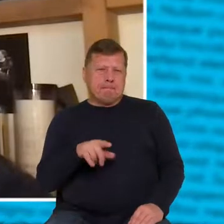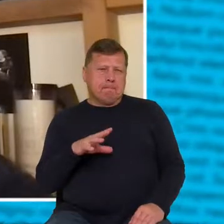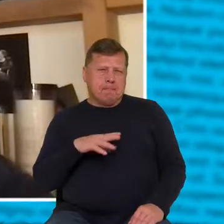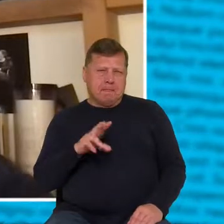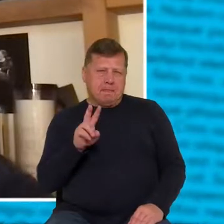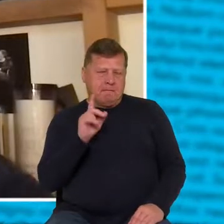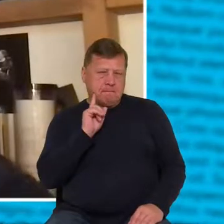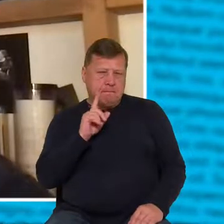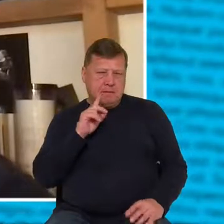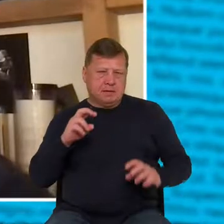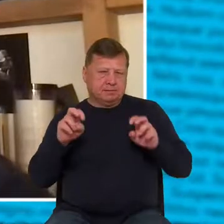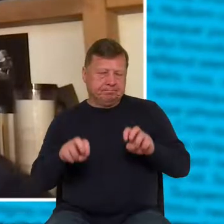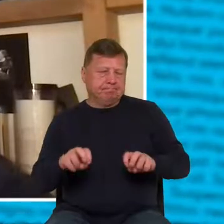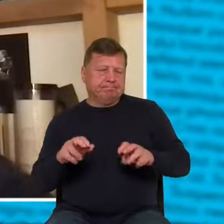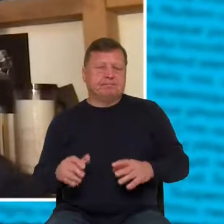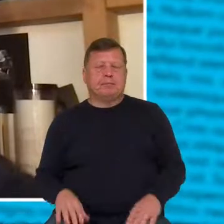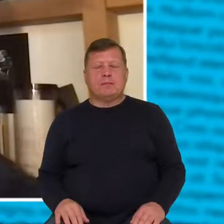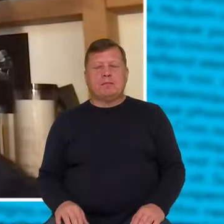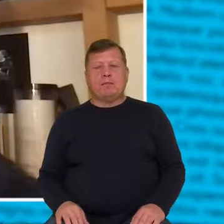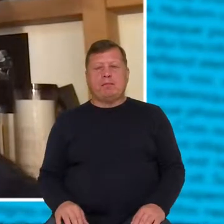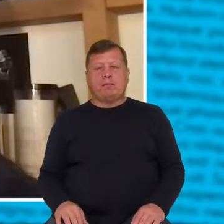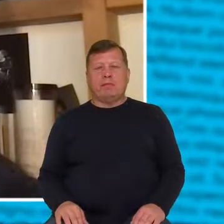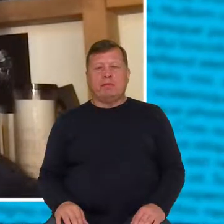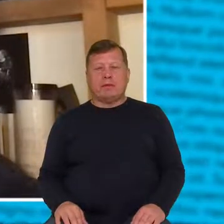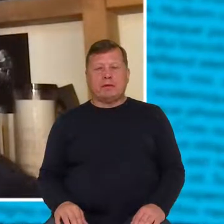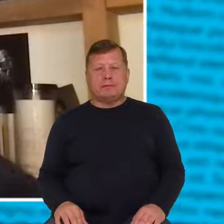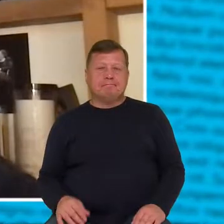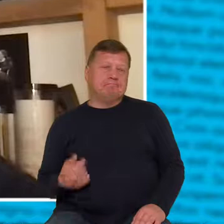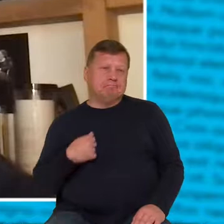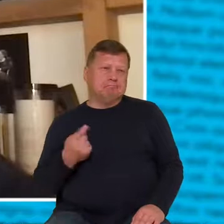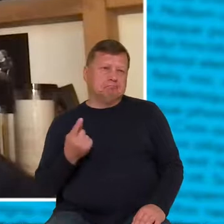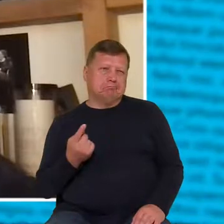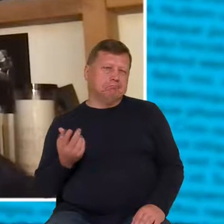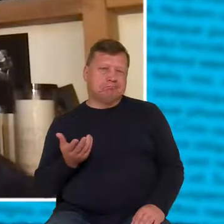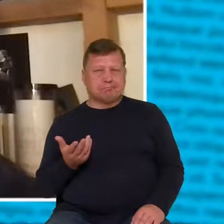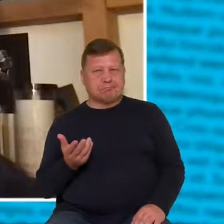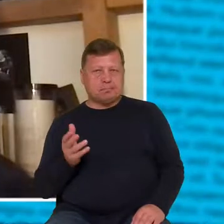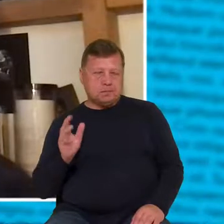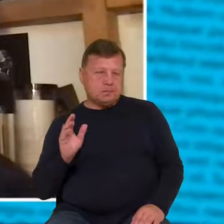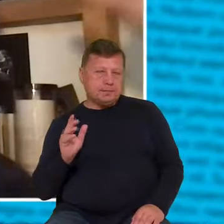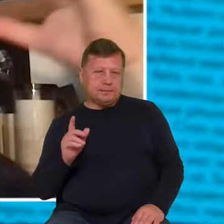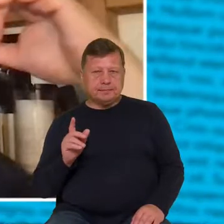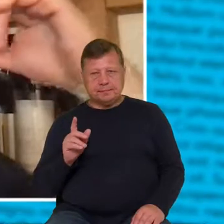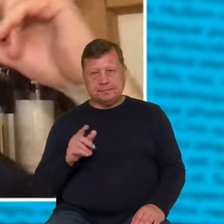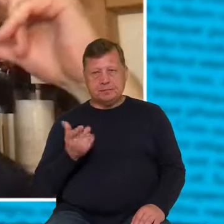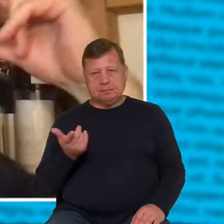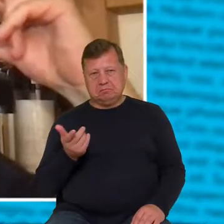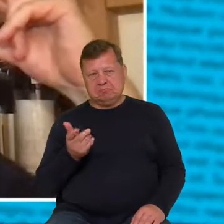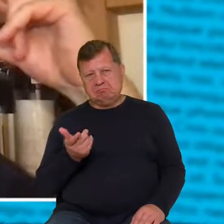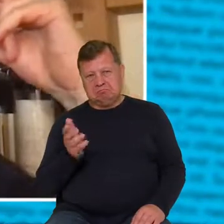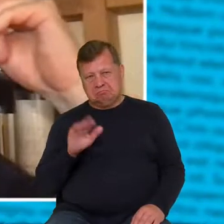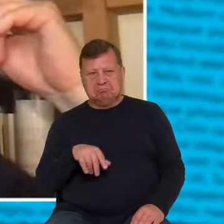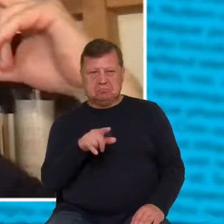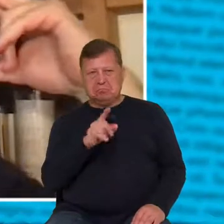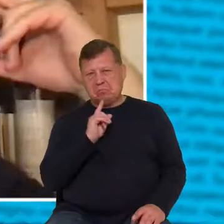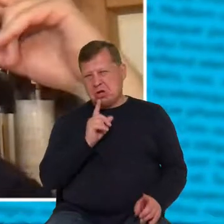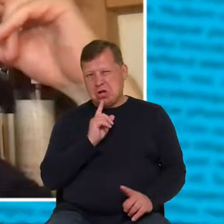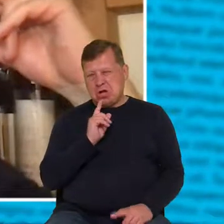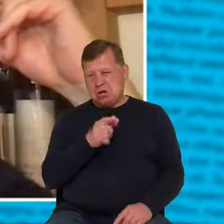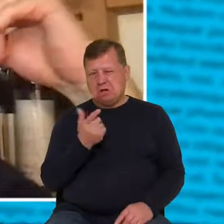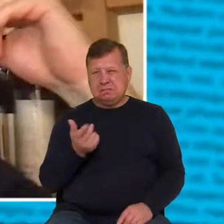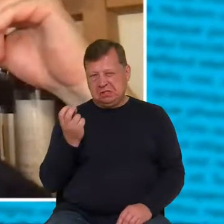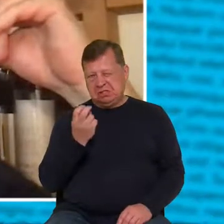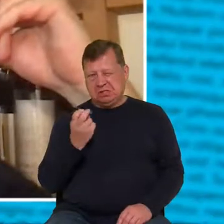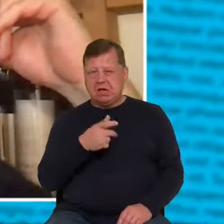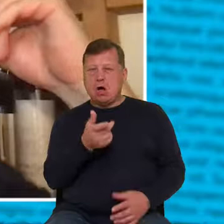Siedziało tam dwóch mężczyzn przy stole. Pomyślałem sobie, cóż, może porozmawiam z nimi,